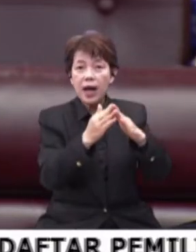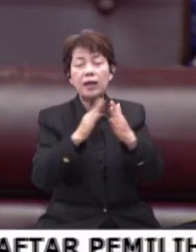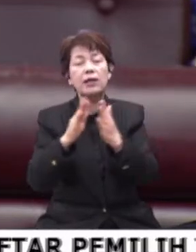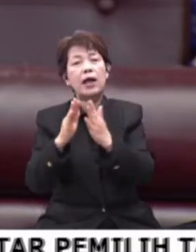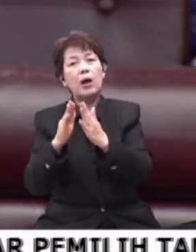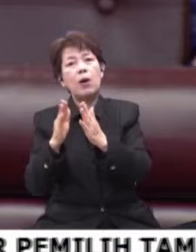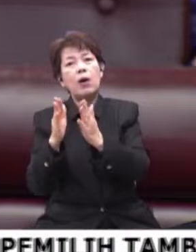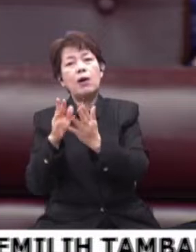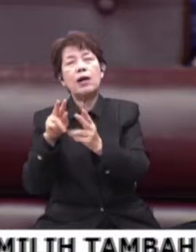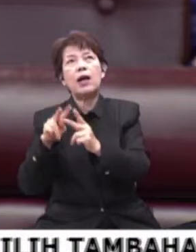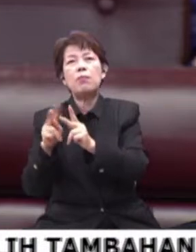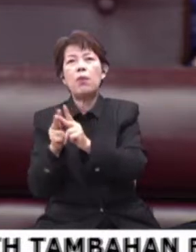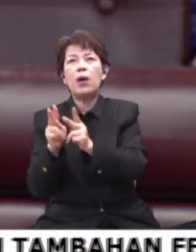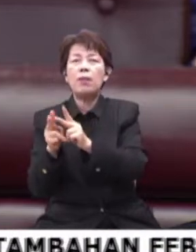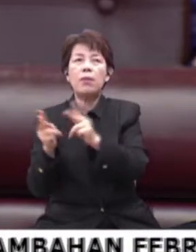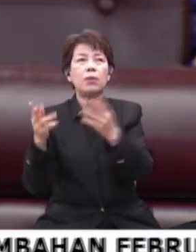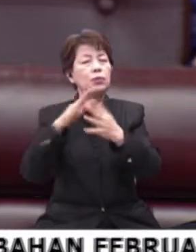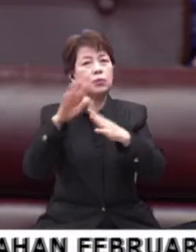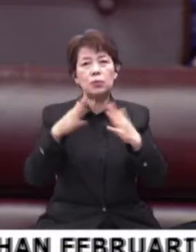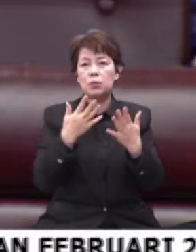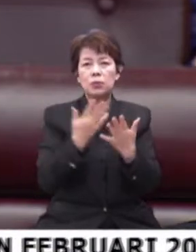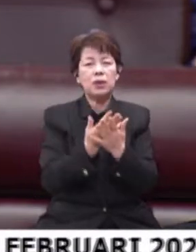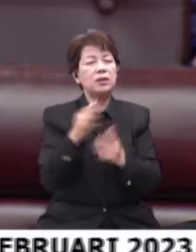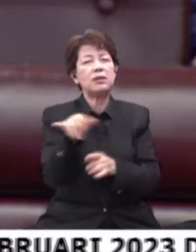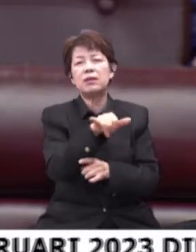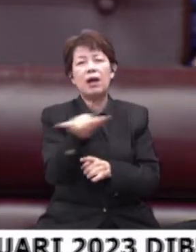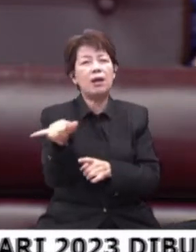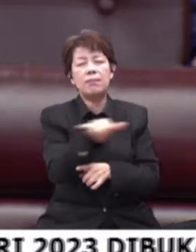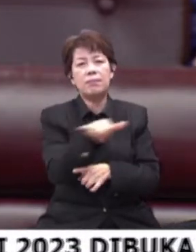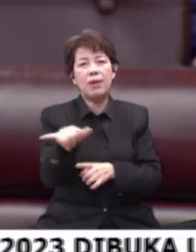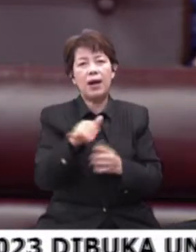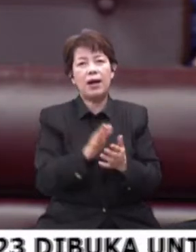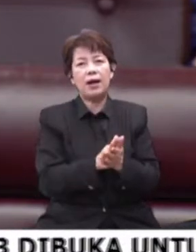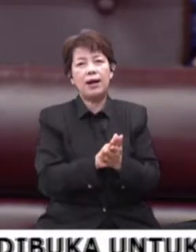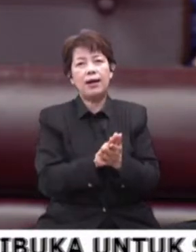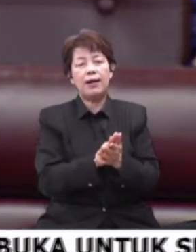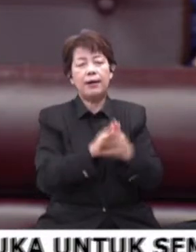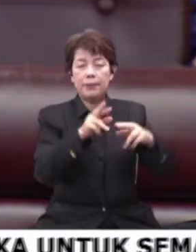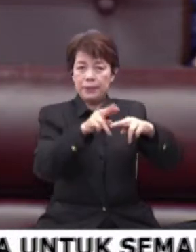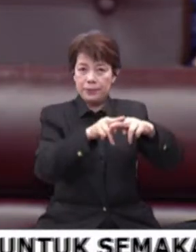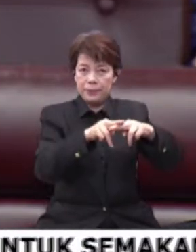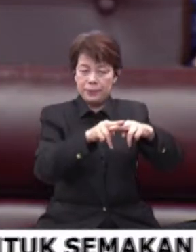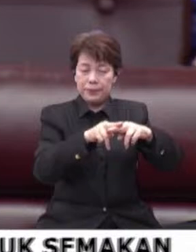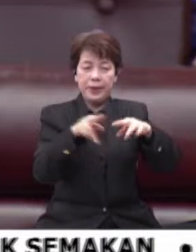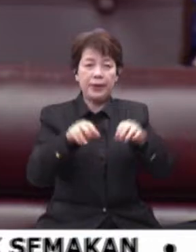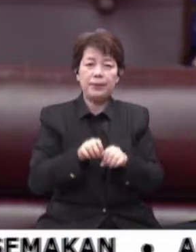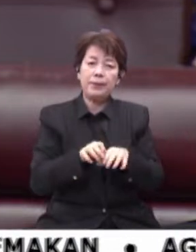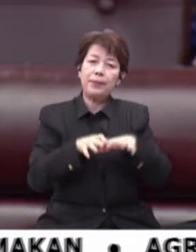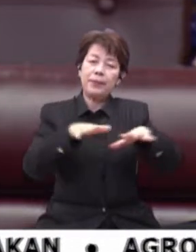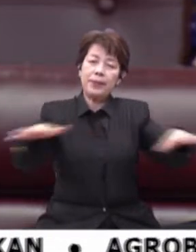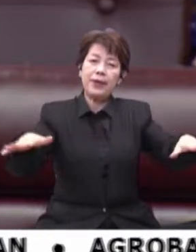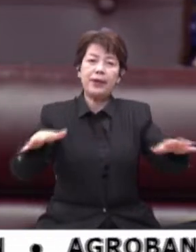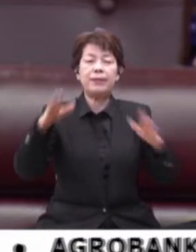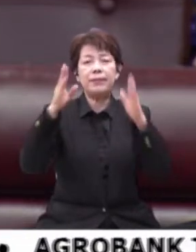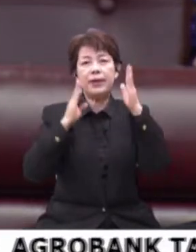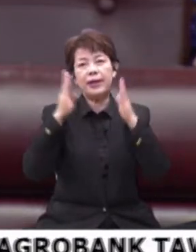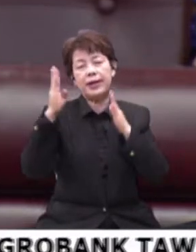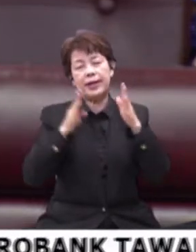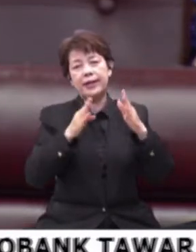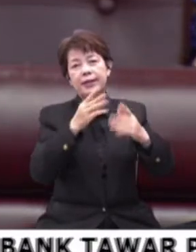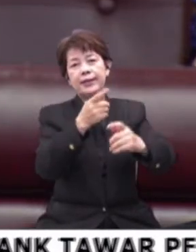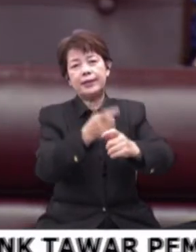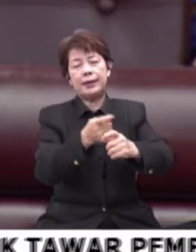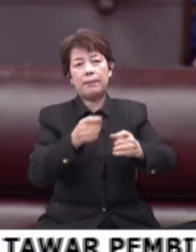Project atau program perluasan liputan rangkaian penghematan riil dan bass yang lebih menyeluruh ia sudah tentu akan